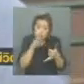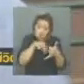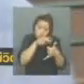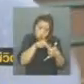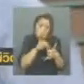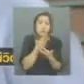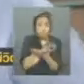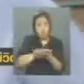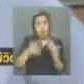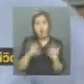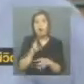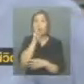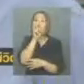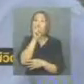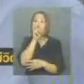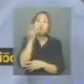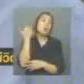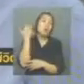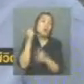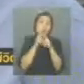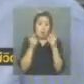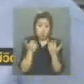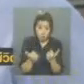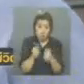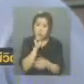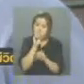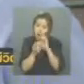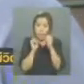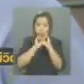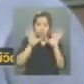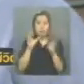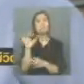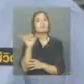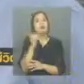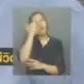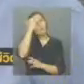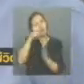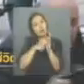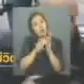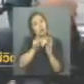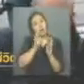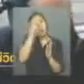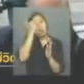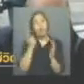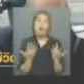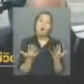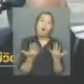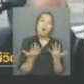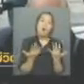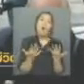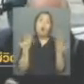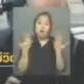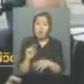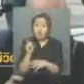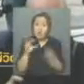ค่ะตั้งแต่วันอาทิตย์ที่ผ่านมาแต่ยังไม่สามารถระบุสาเหตุการเสียชีวิตได้เพราะต้องรอผลการตรวจสอบด้านพิษวิ